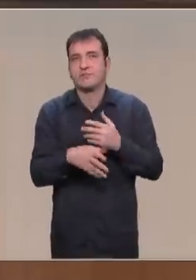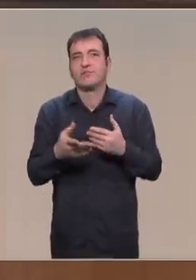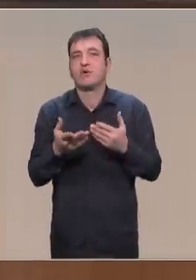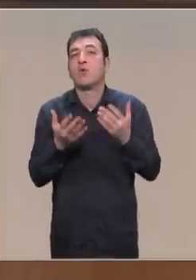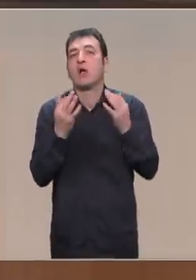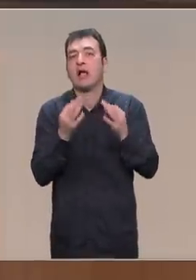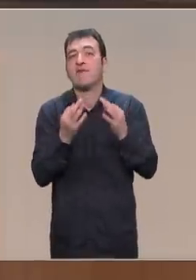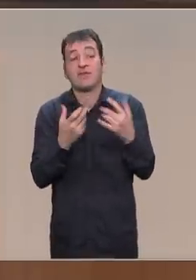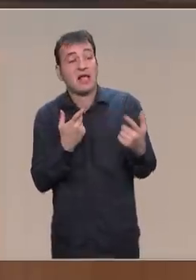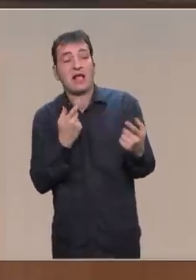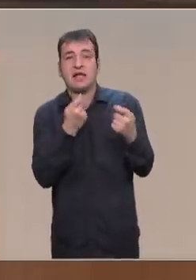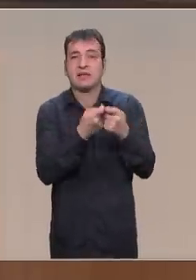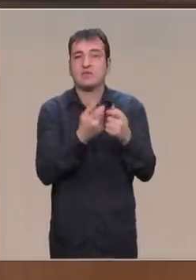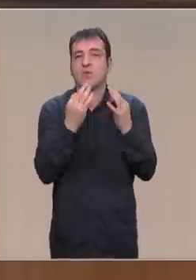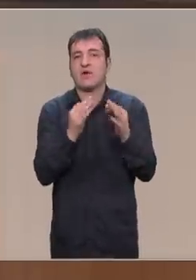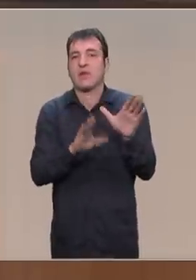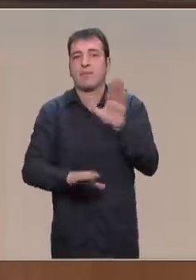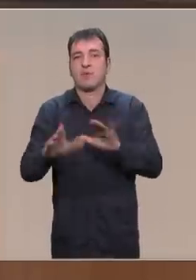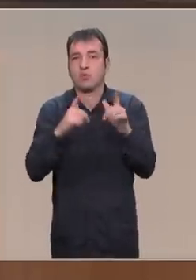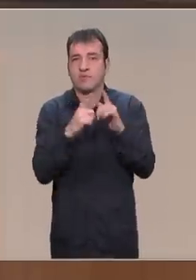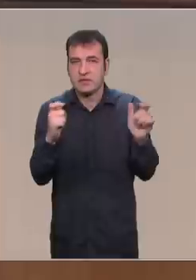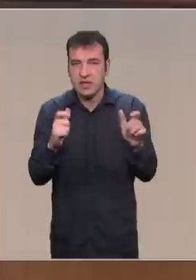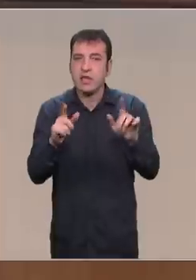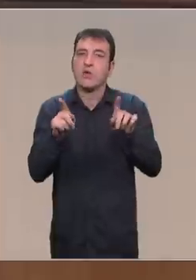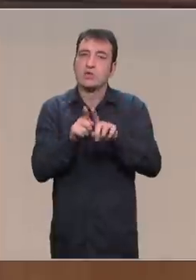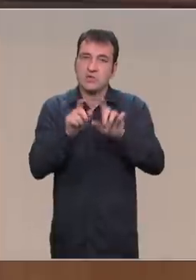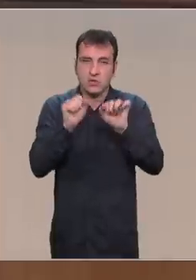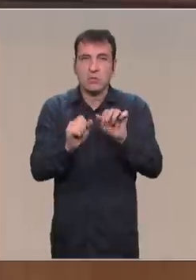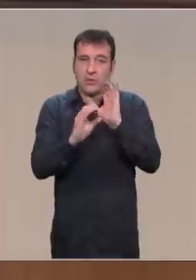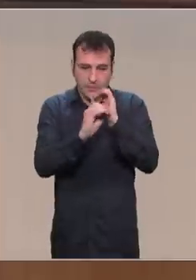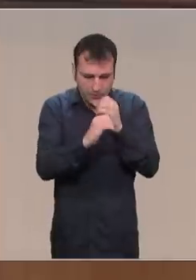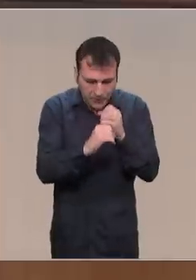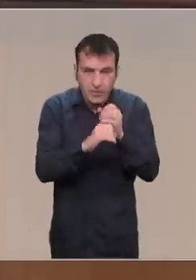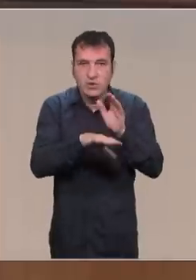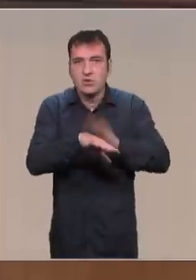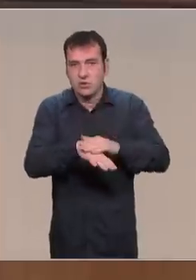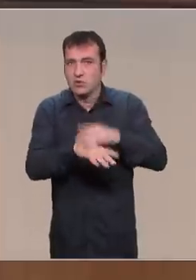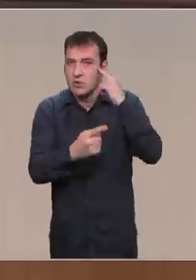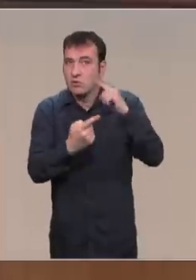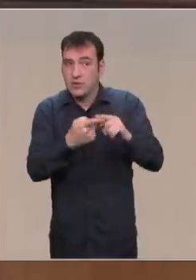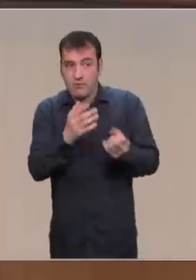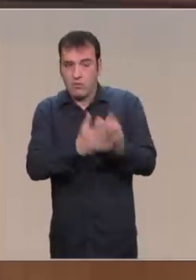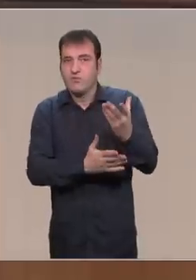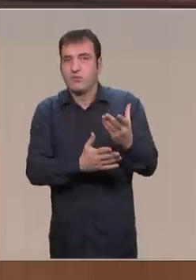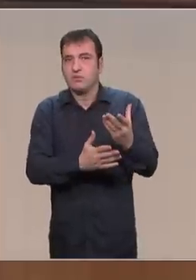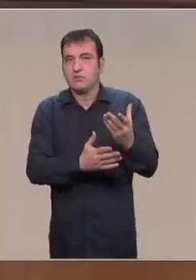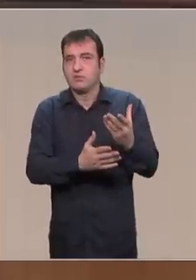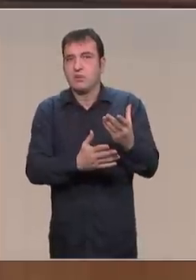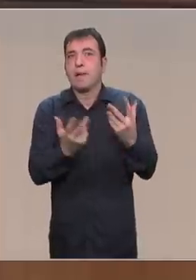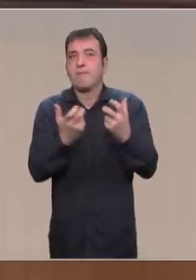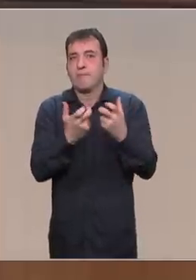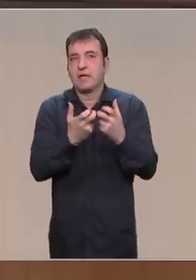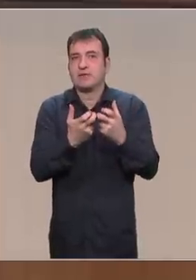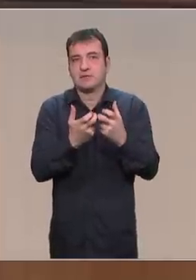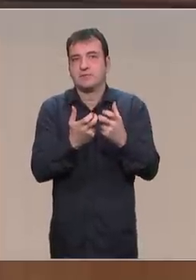sur l'adaptation, sur la biodiversité, on puisse faire en sorte d'avoir des zooms sur les questions qui sont en train de monter. La question de l'eau pour laquelle nous avons